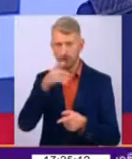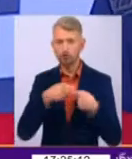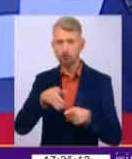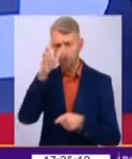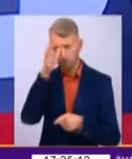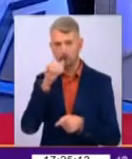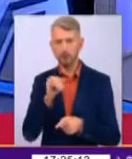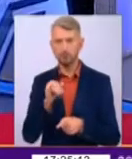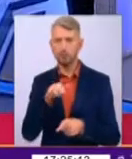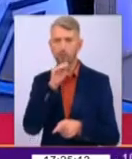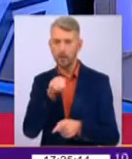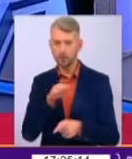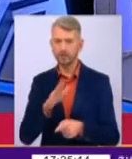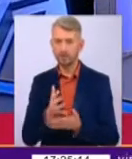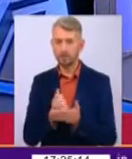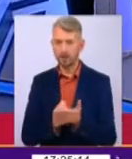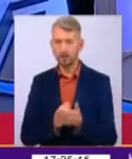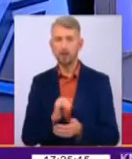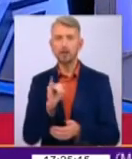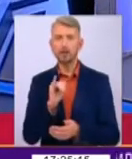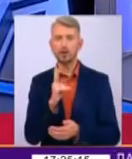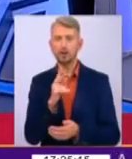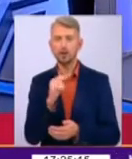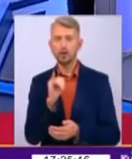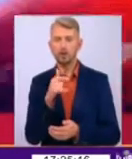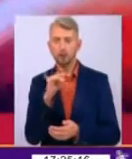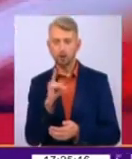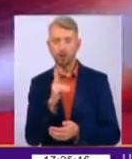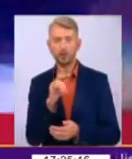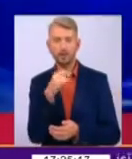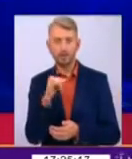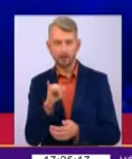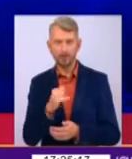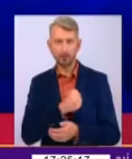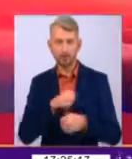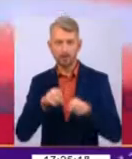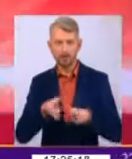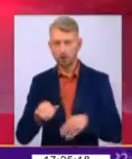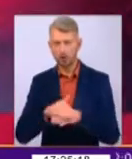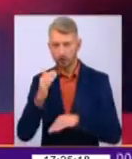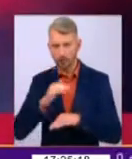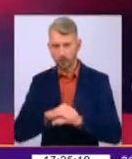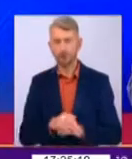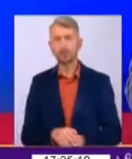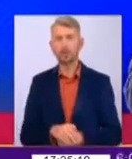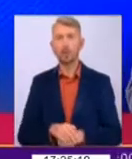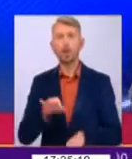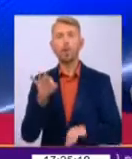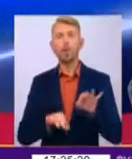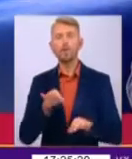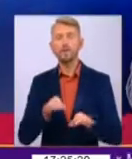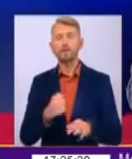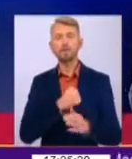Є різниця. Ігор Козій, військовий експерт. Доброго вечора. Доброго вечора. Тож, осінній призов